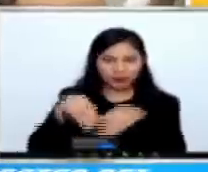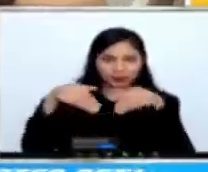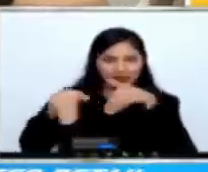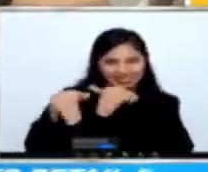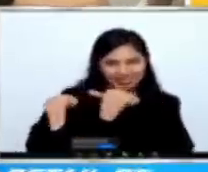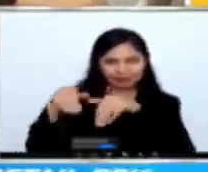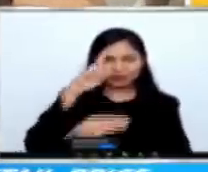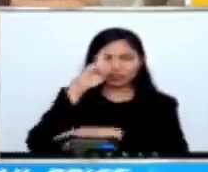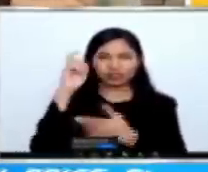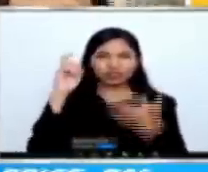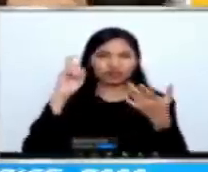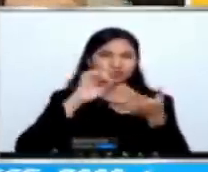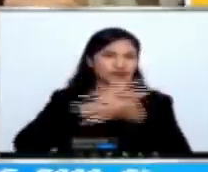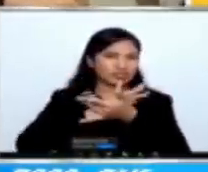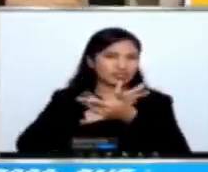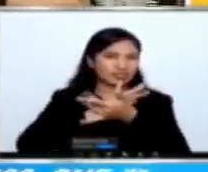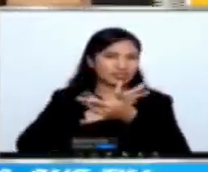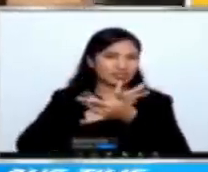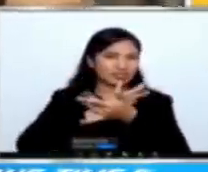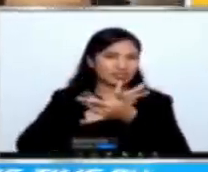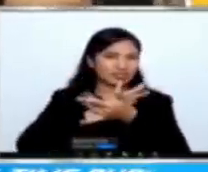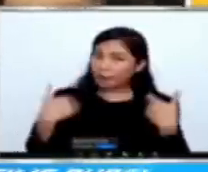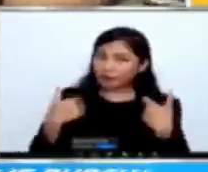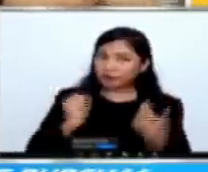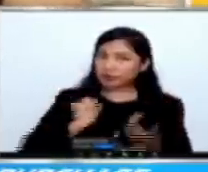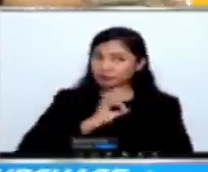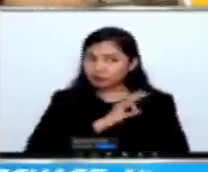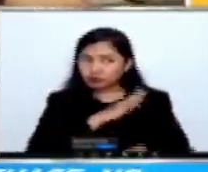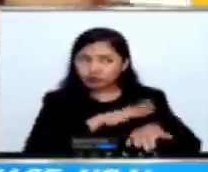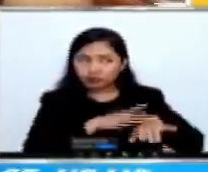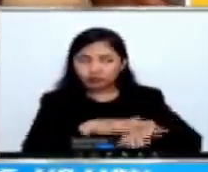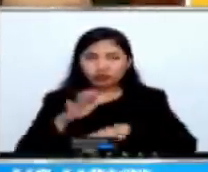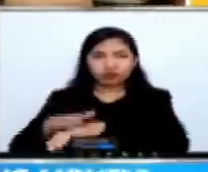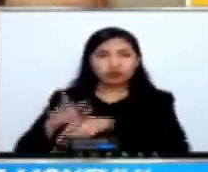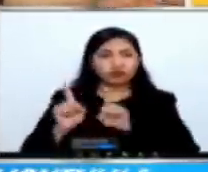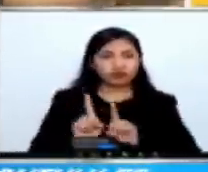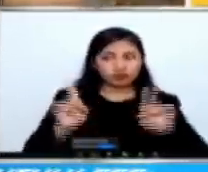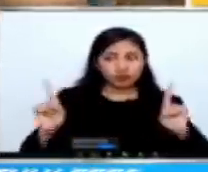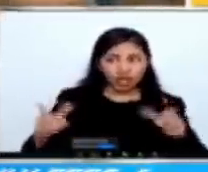sa social distancing dyan sa mga nagpoprotesta, June?